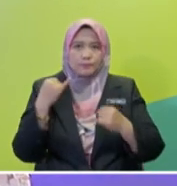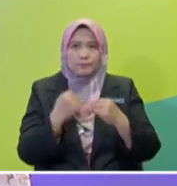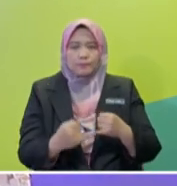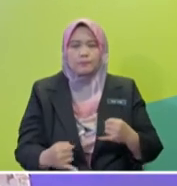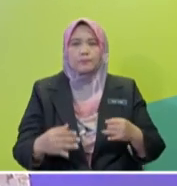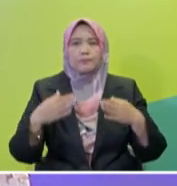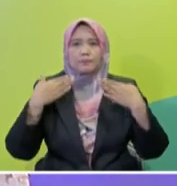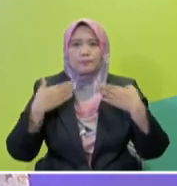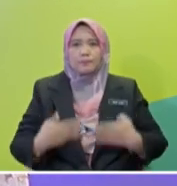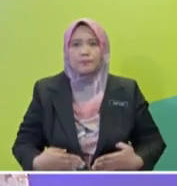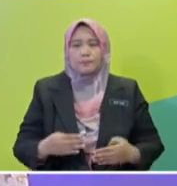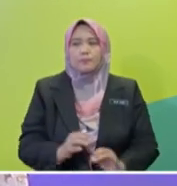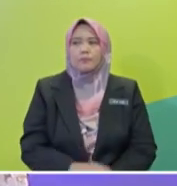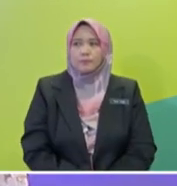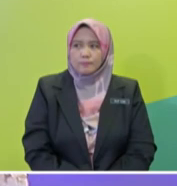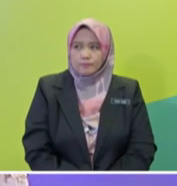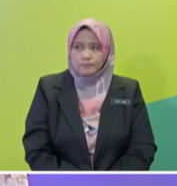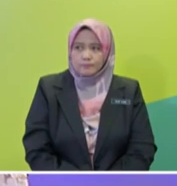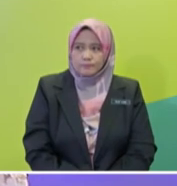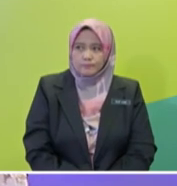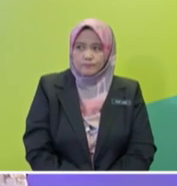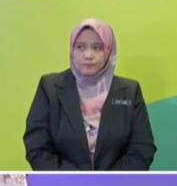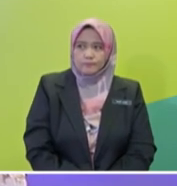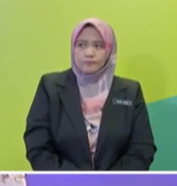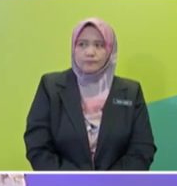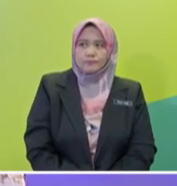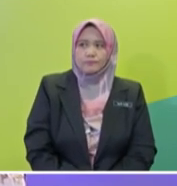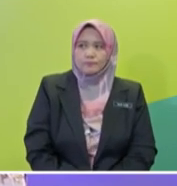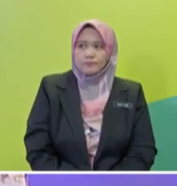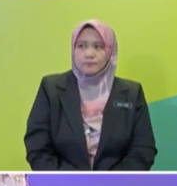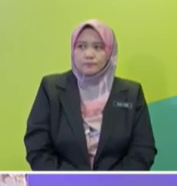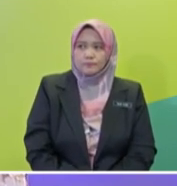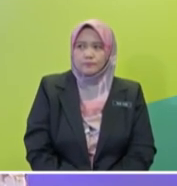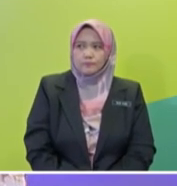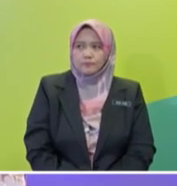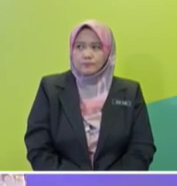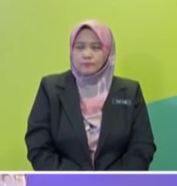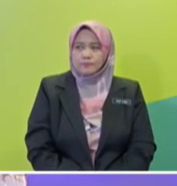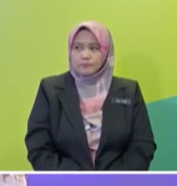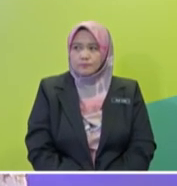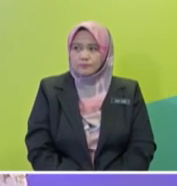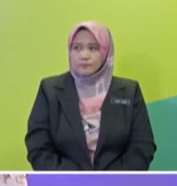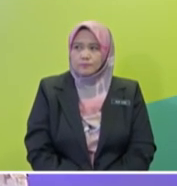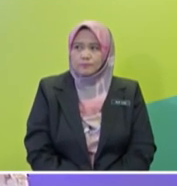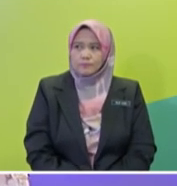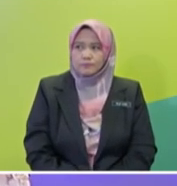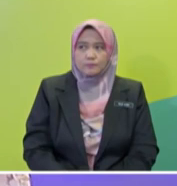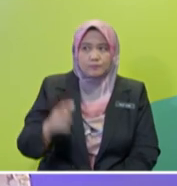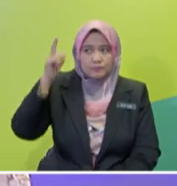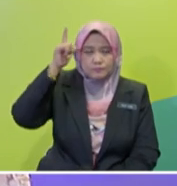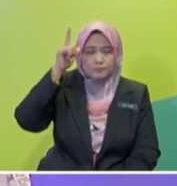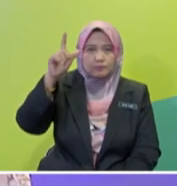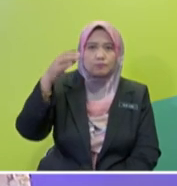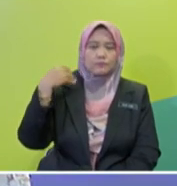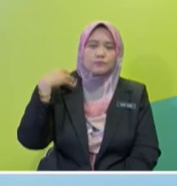pasangan dia oke berada di antara teks body tadi oke Ini adalah 6 peringkat